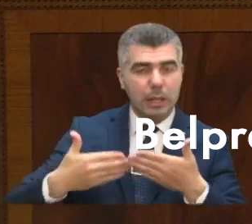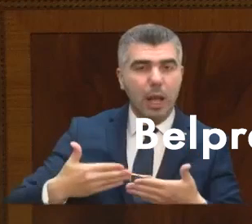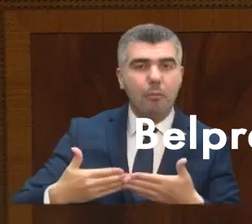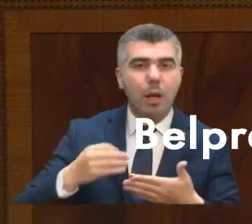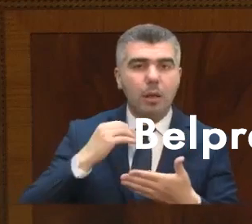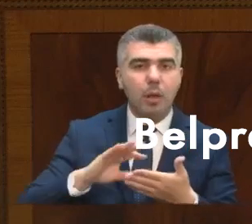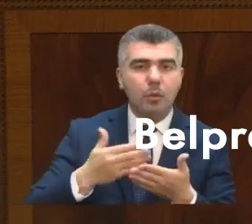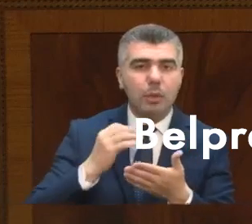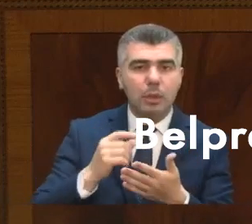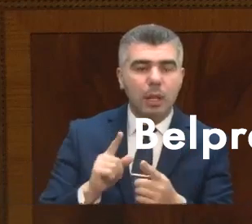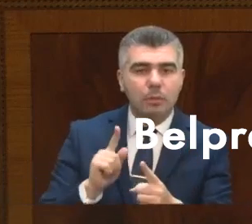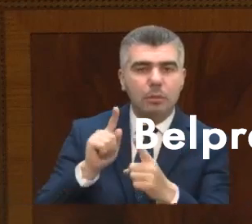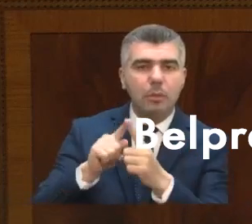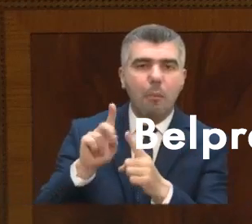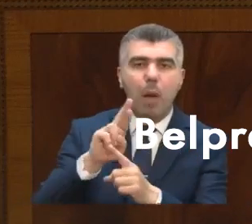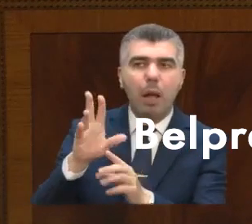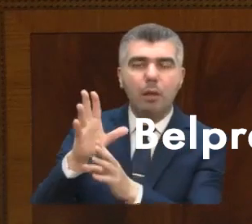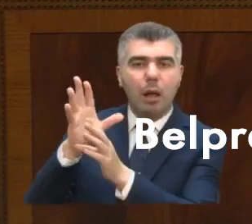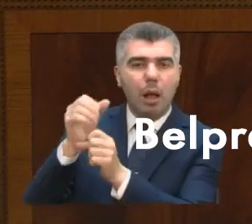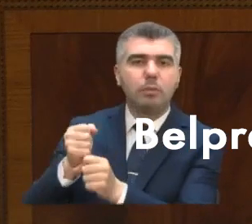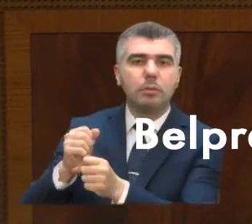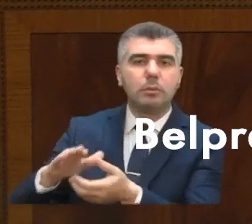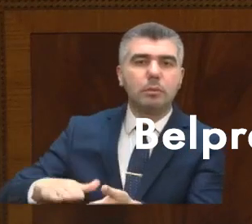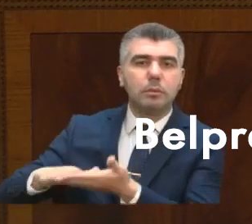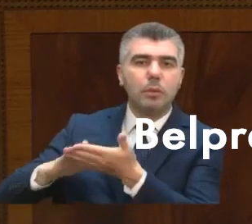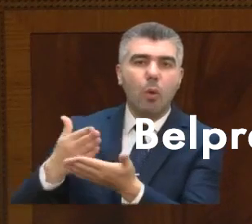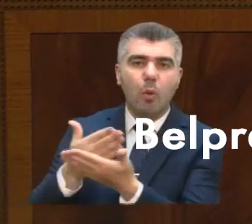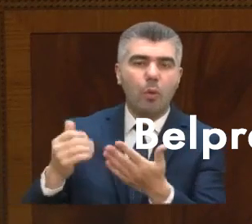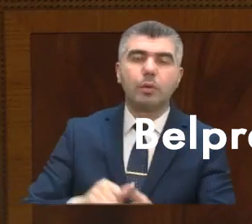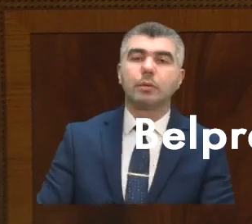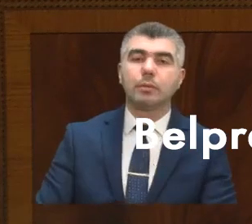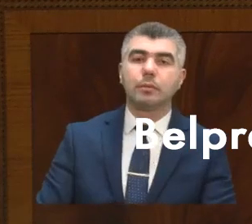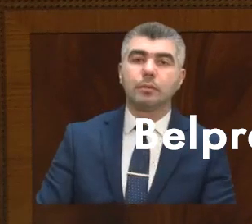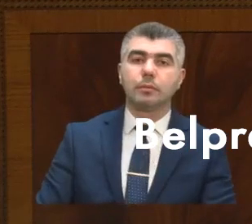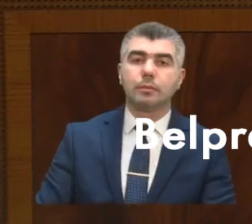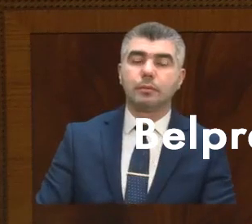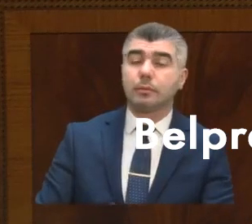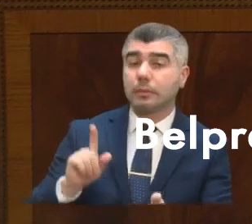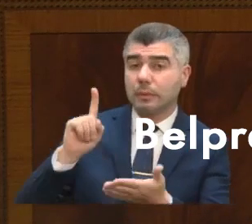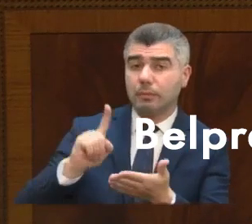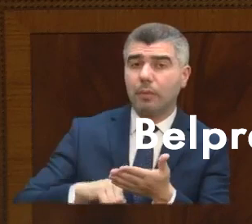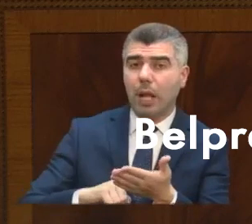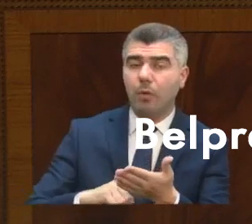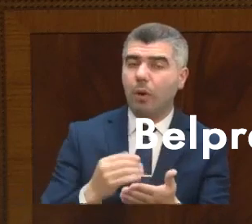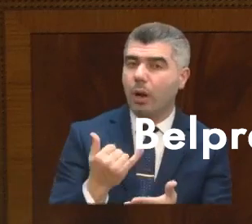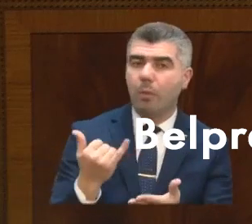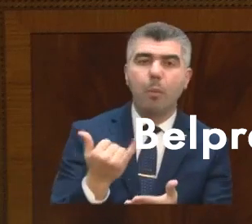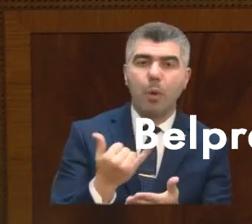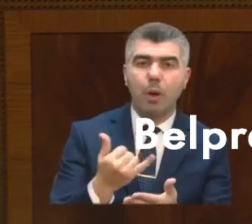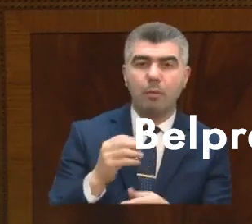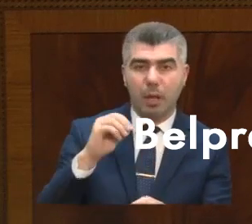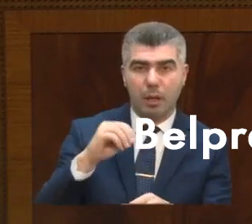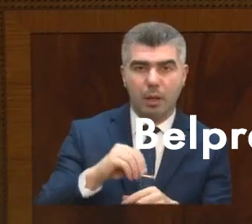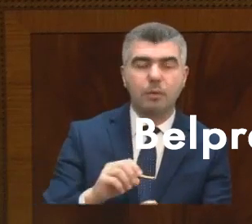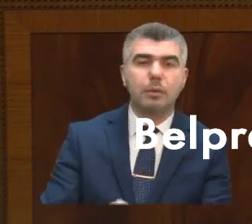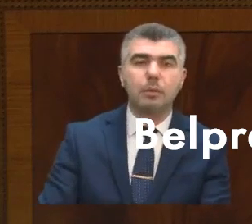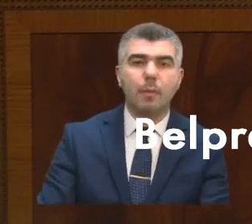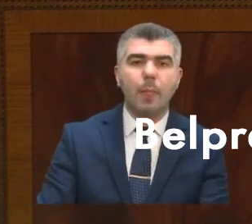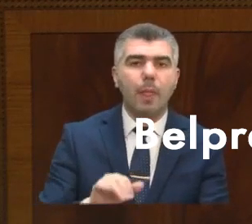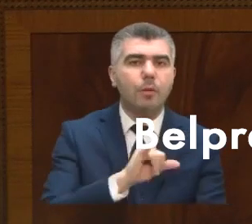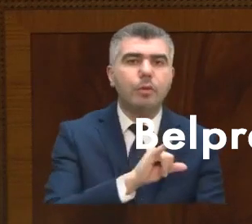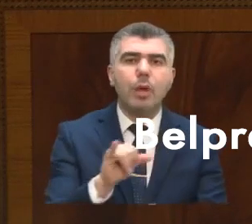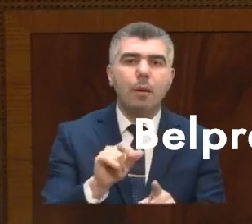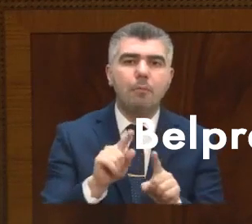الراهنة بتوجيهات ملكية سامية. ويبقى ضروريا في نظرنا أن نؤكد أنه لا يمكن